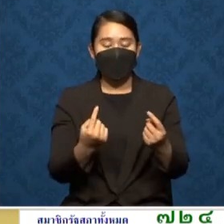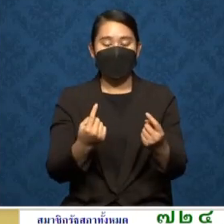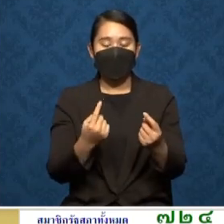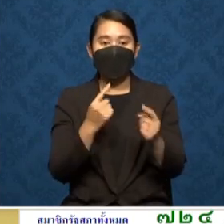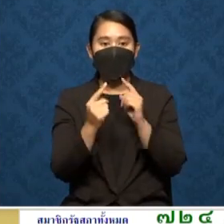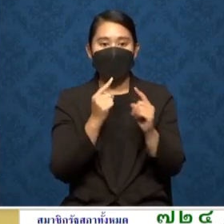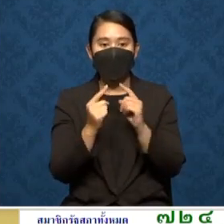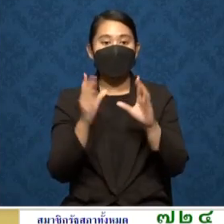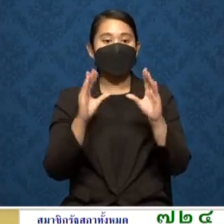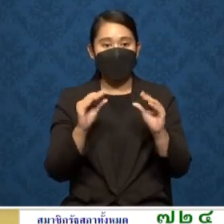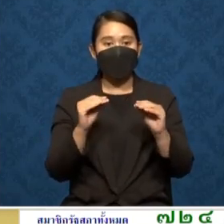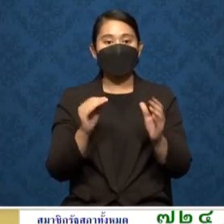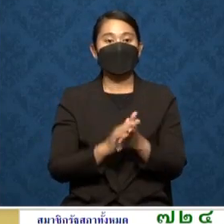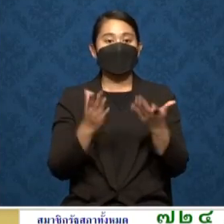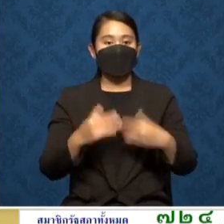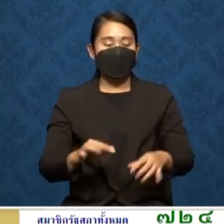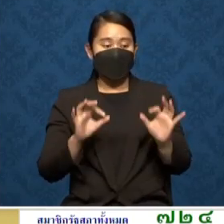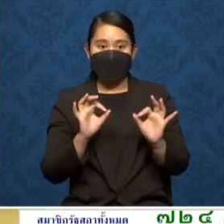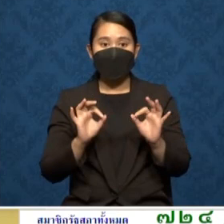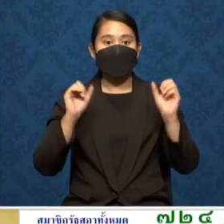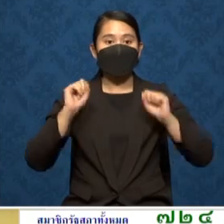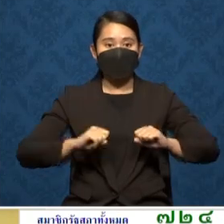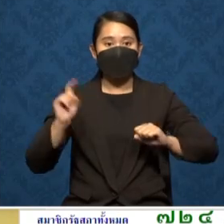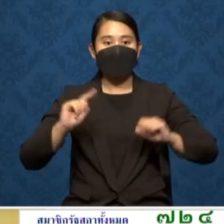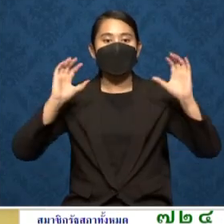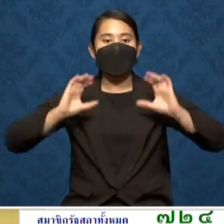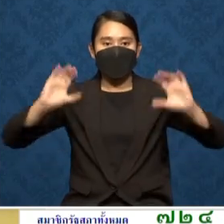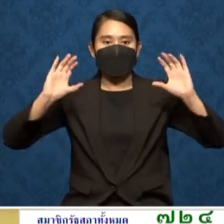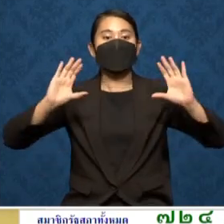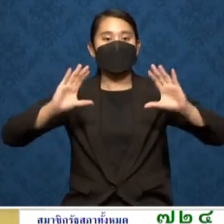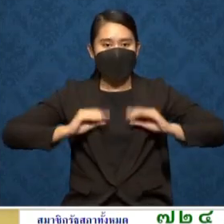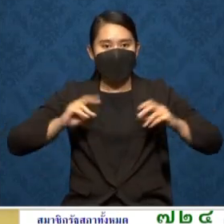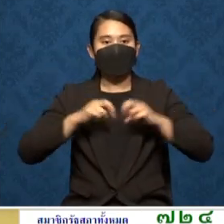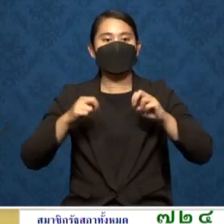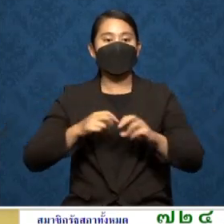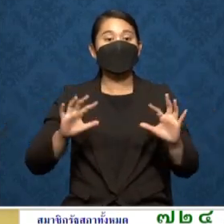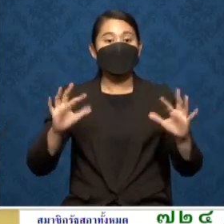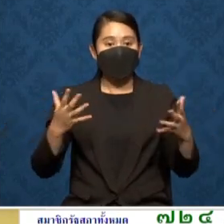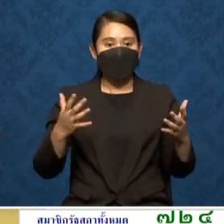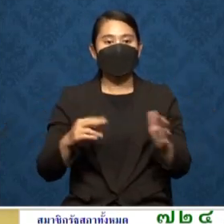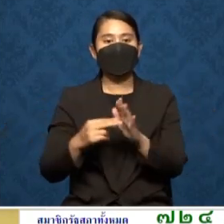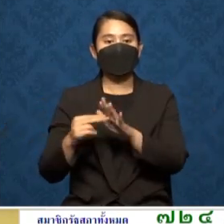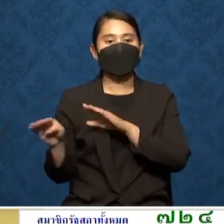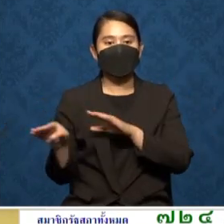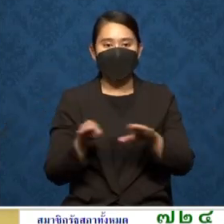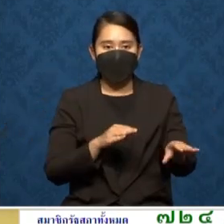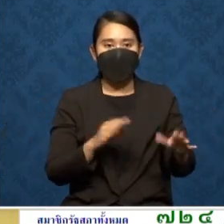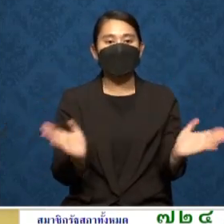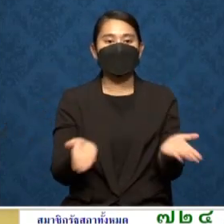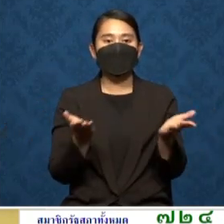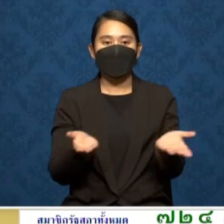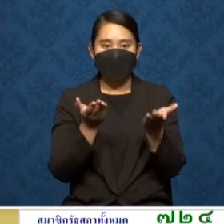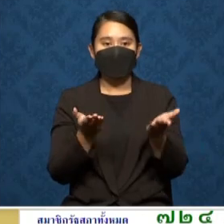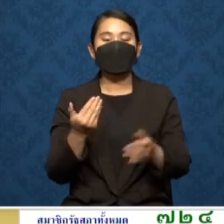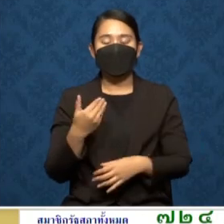ามแล้วถ้าเห็นพ้องต้องกันประการใดรัฐบาลยินดีเต็มใจและไม่ขัดข้องครับทั้งพร้อมที่จะสนับสนุนหน่ว